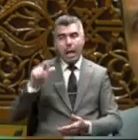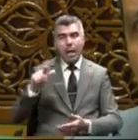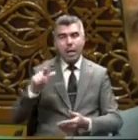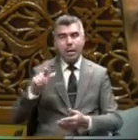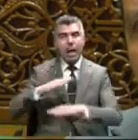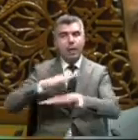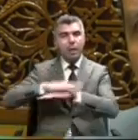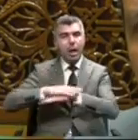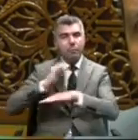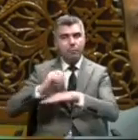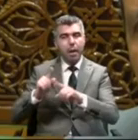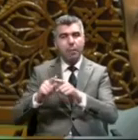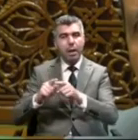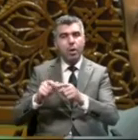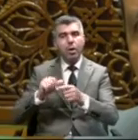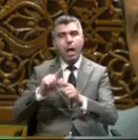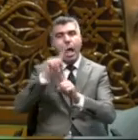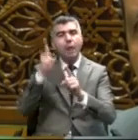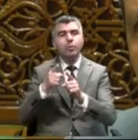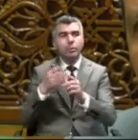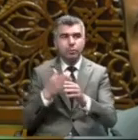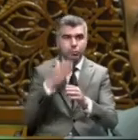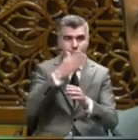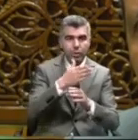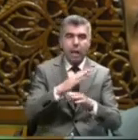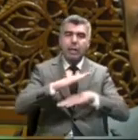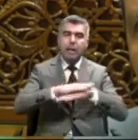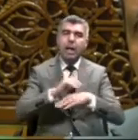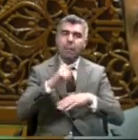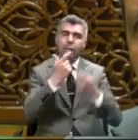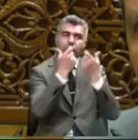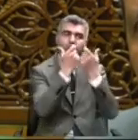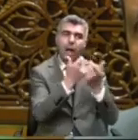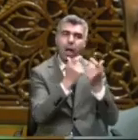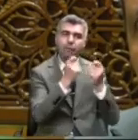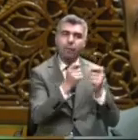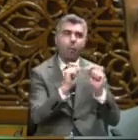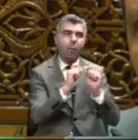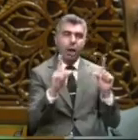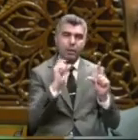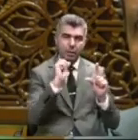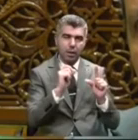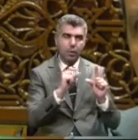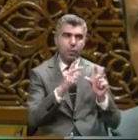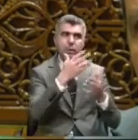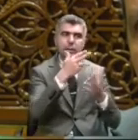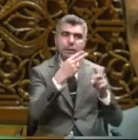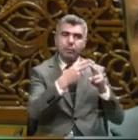بعض التجار ملي كانمشيو كنشوفوه لانه بالعين المجرده واش التاجر